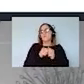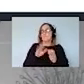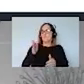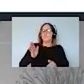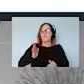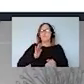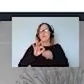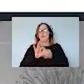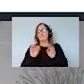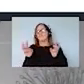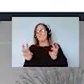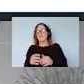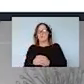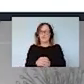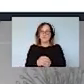bezpiecznie prowadzić